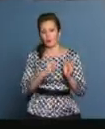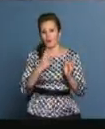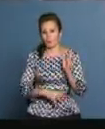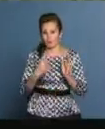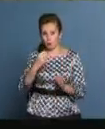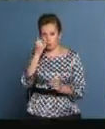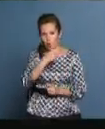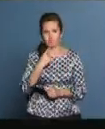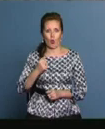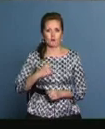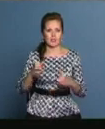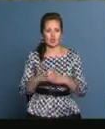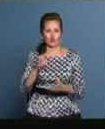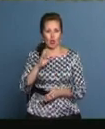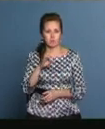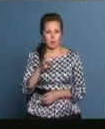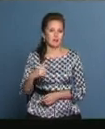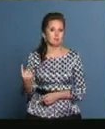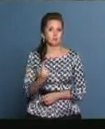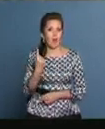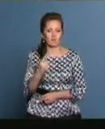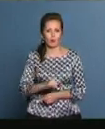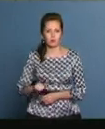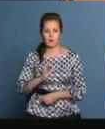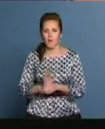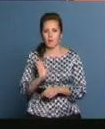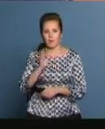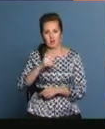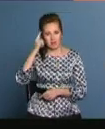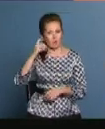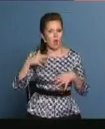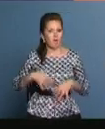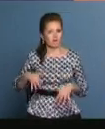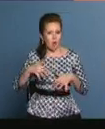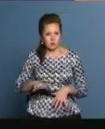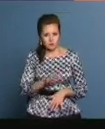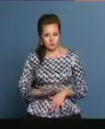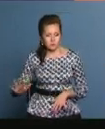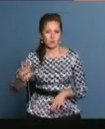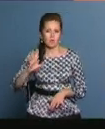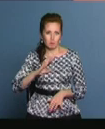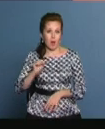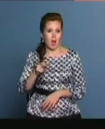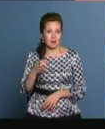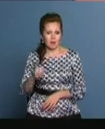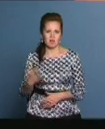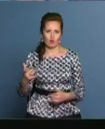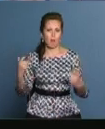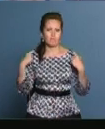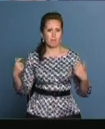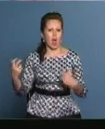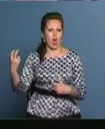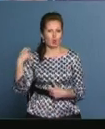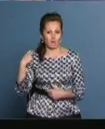году бойцы СОБРа одними из первых в Удмуртии были направлены на Северный Кавказ. Среди них был и Алексей, а сегодня полковник Груздев в